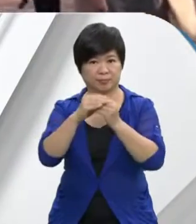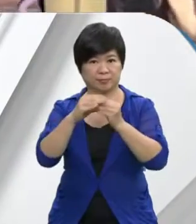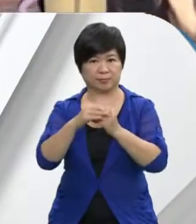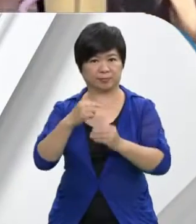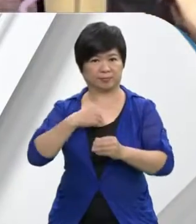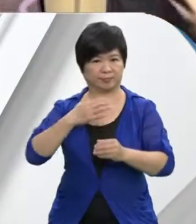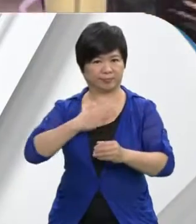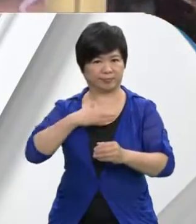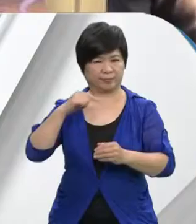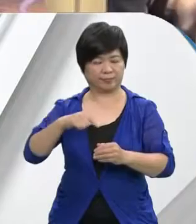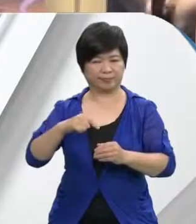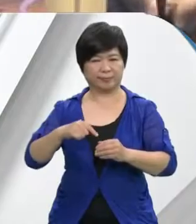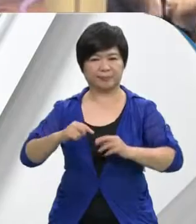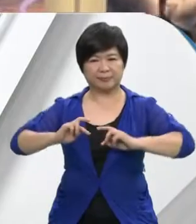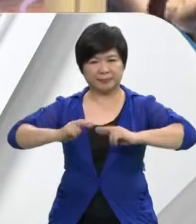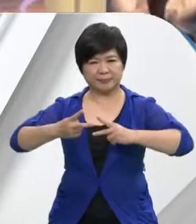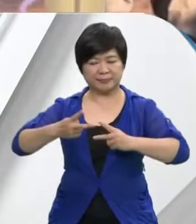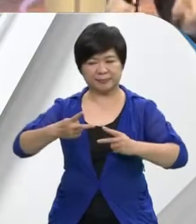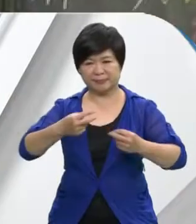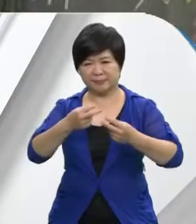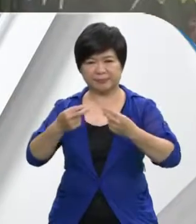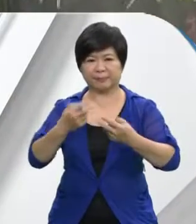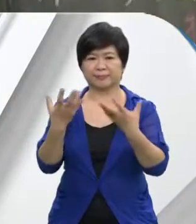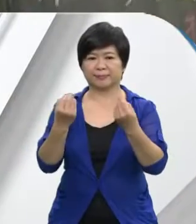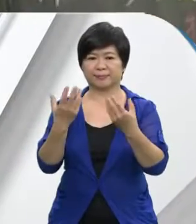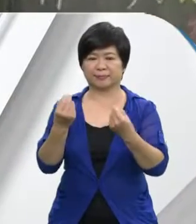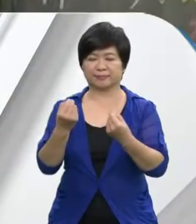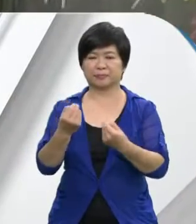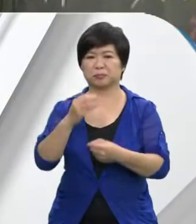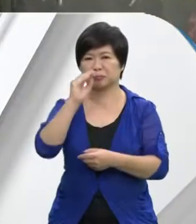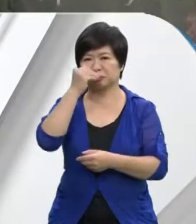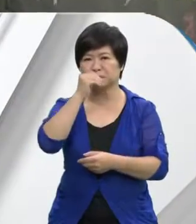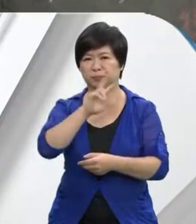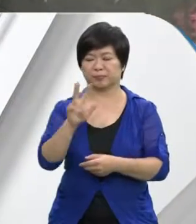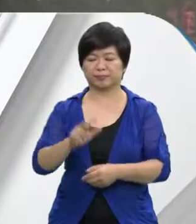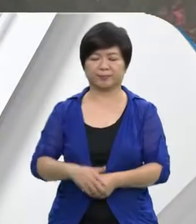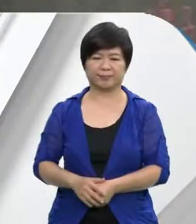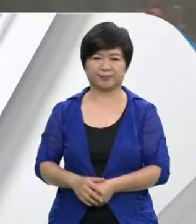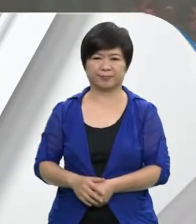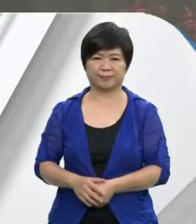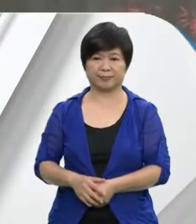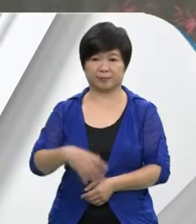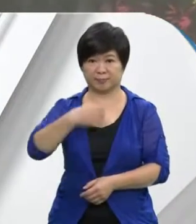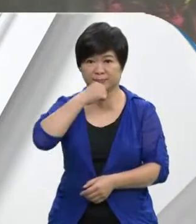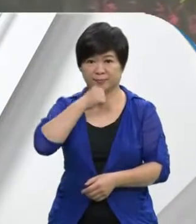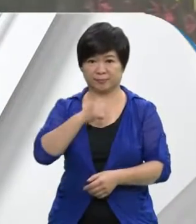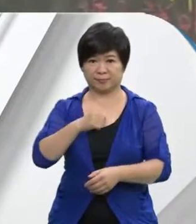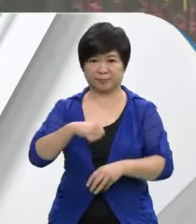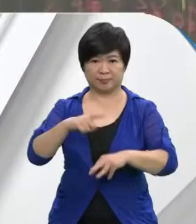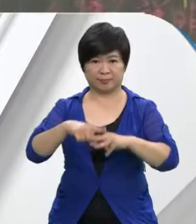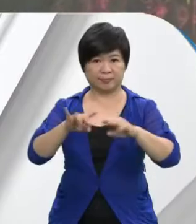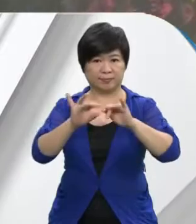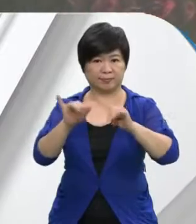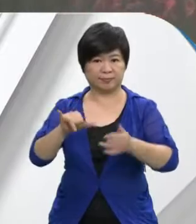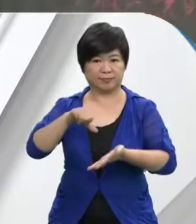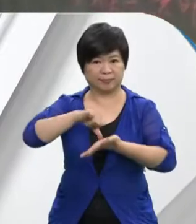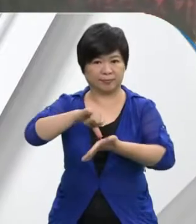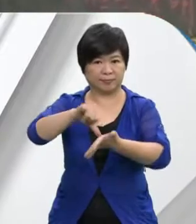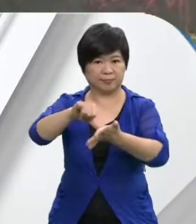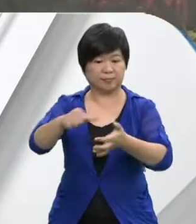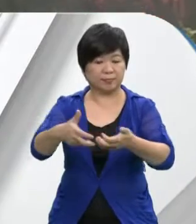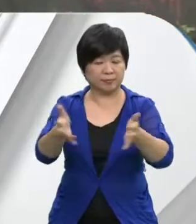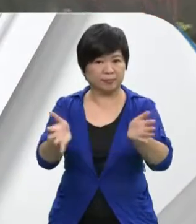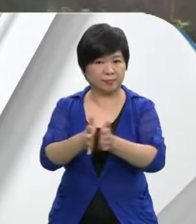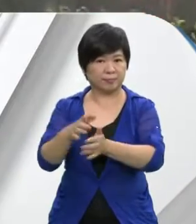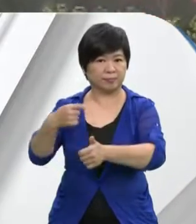籽，唔会基因改错，还加贵企业上面提醒。 其实我们在推动台湾本土作物的这一群人，不管是